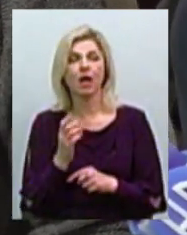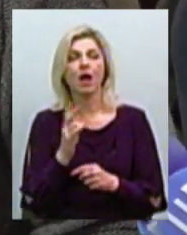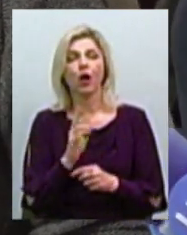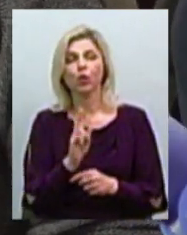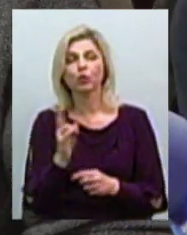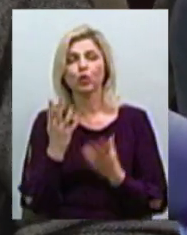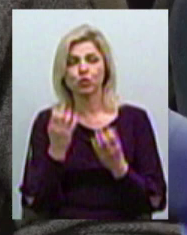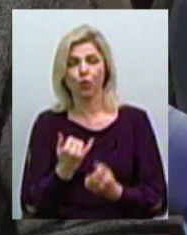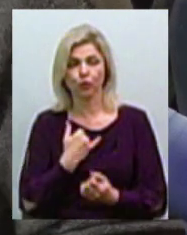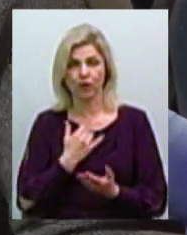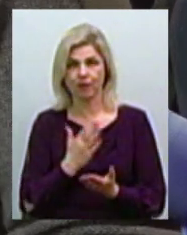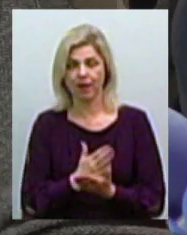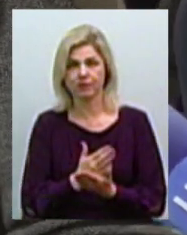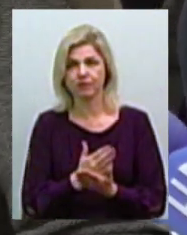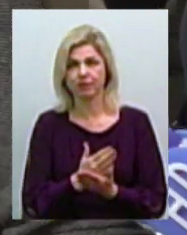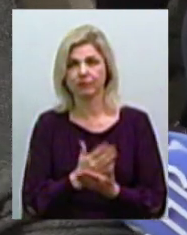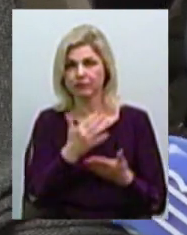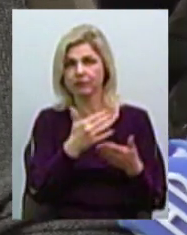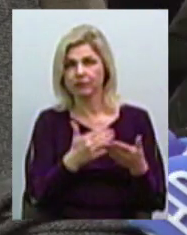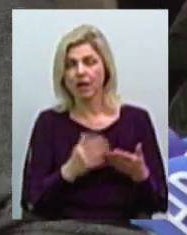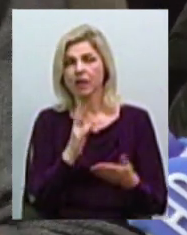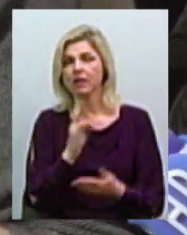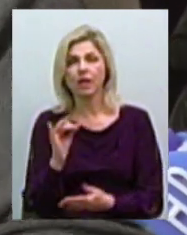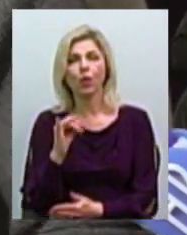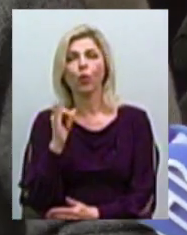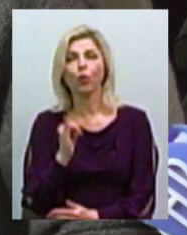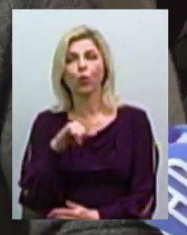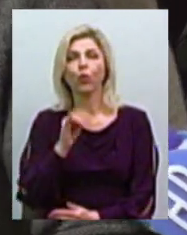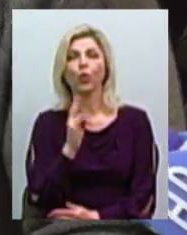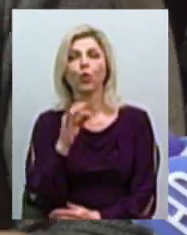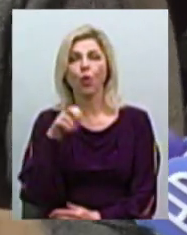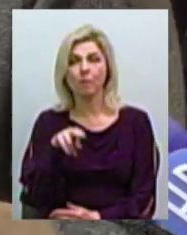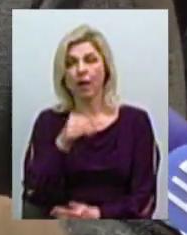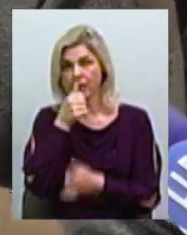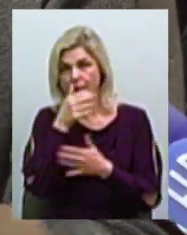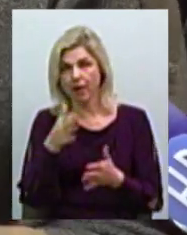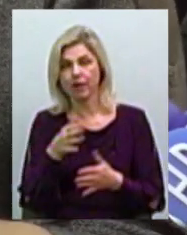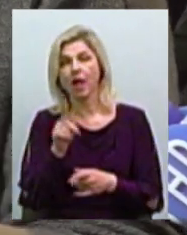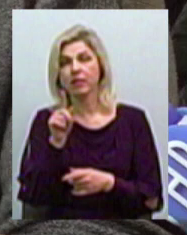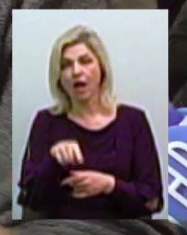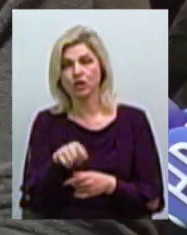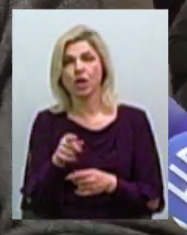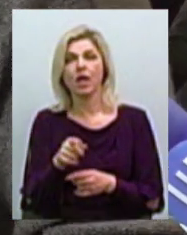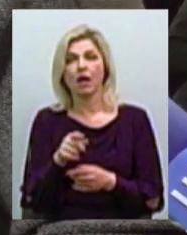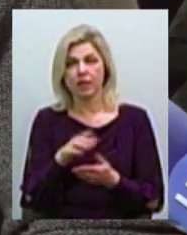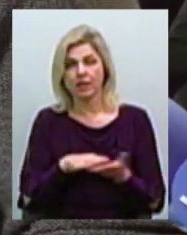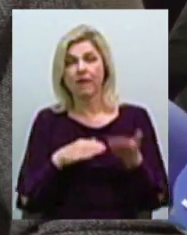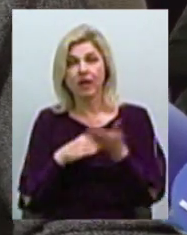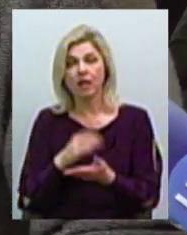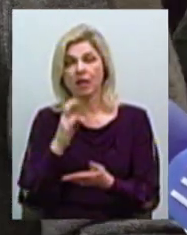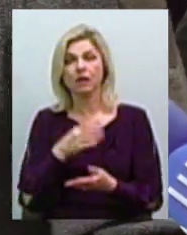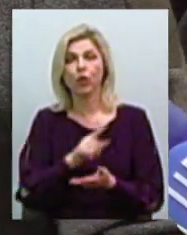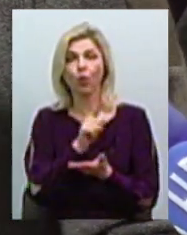есть. В общем, ни УКРОП не могли в принципе даже заявляться на должность главы областного